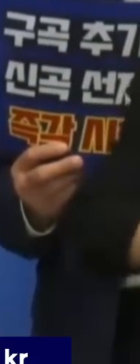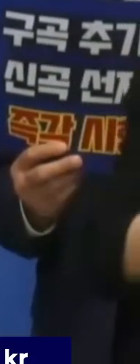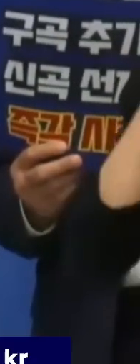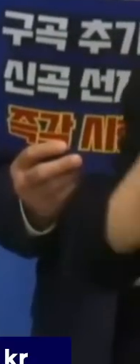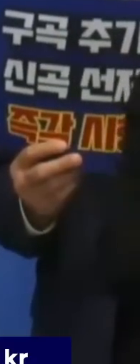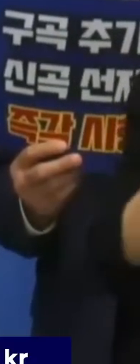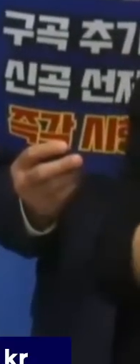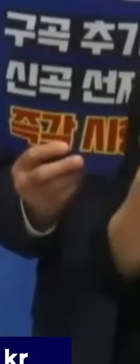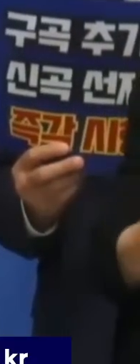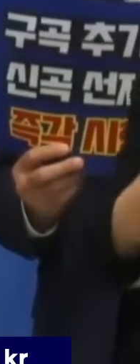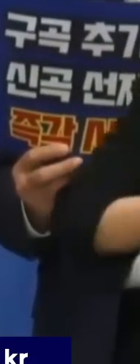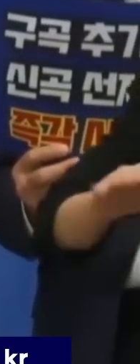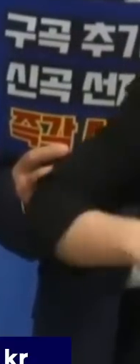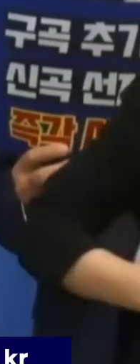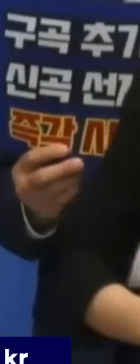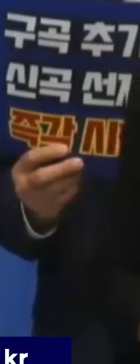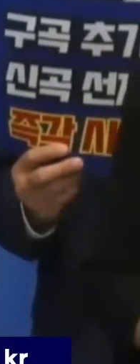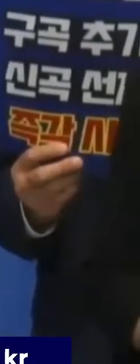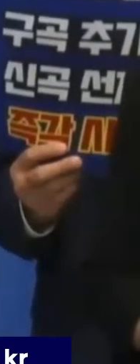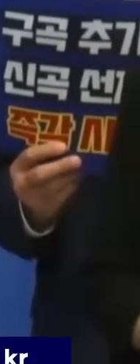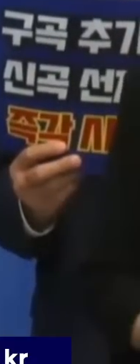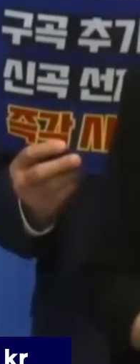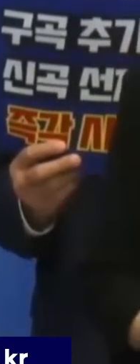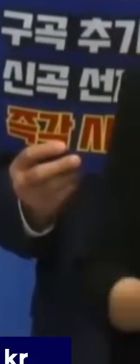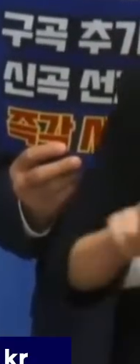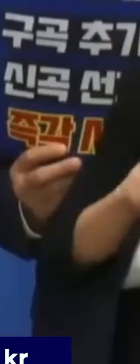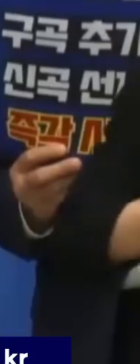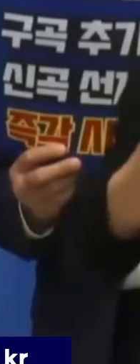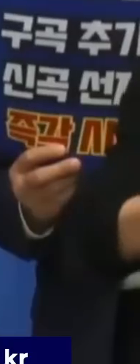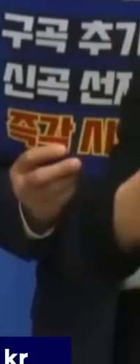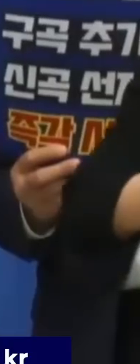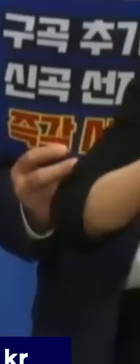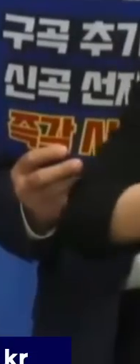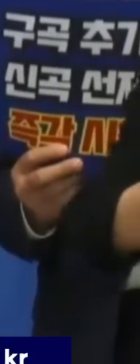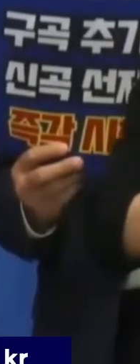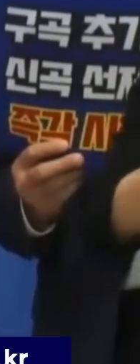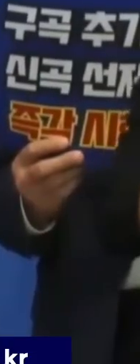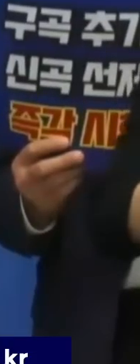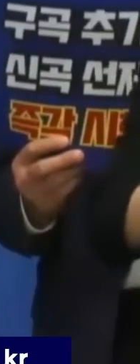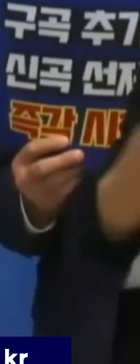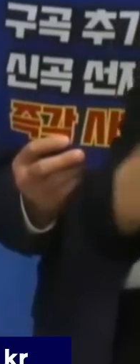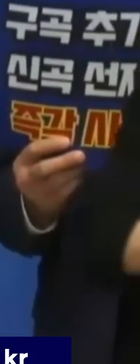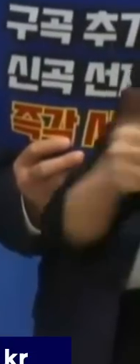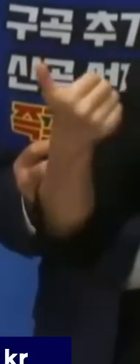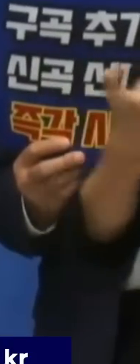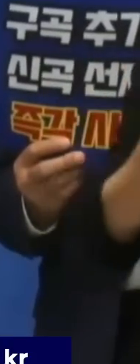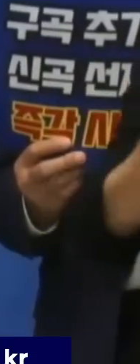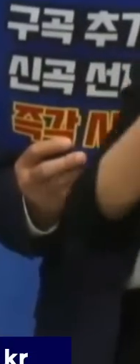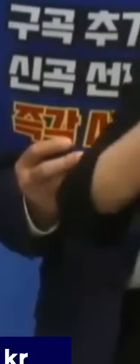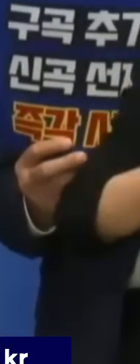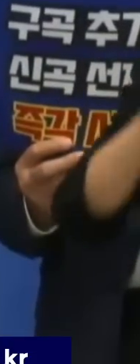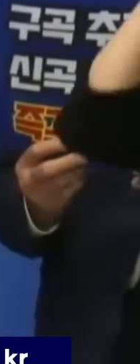합니다. 이상과 같은 목표를 관철시키기 위해 정기 국회 동안 적극적인 대정부 활동과